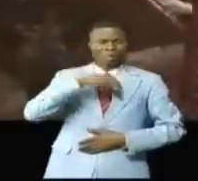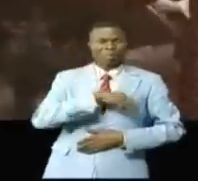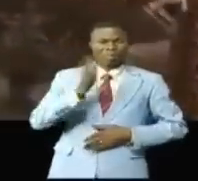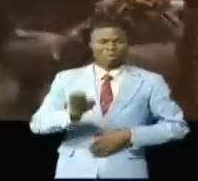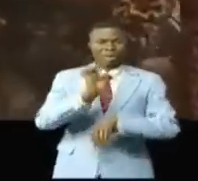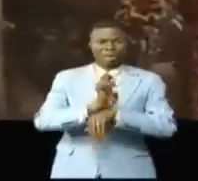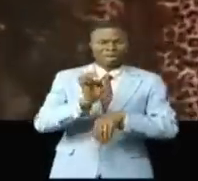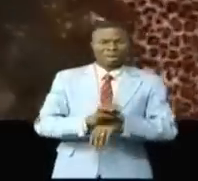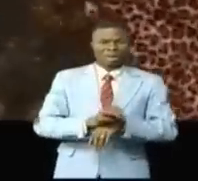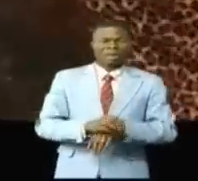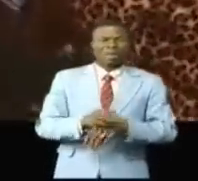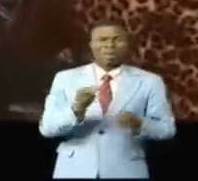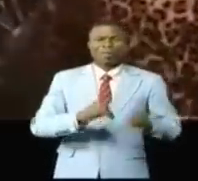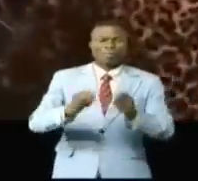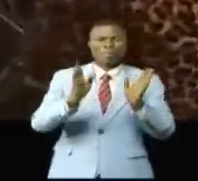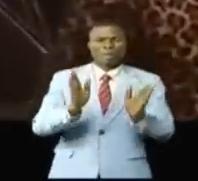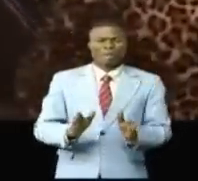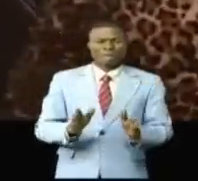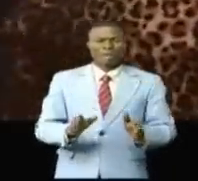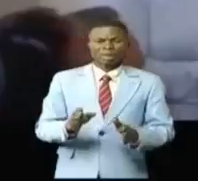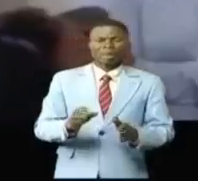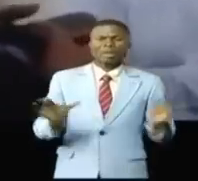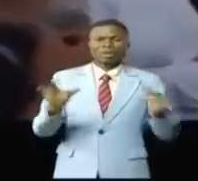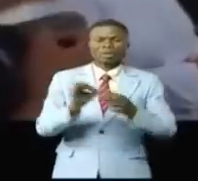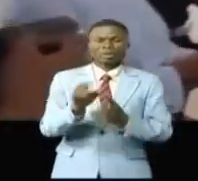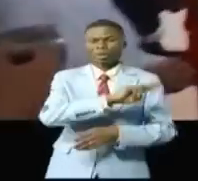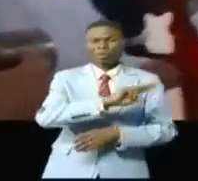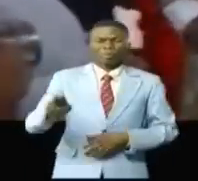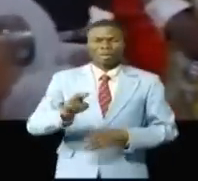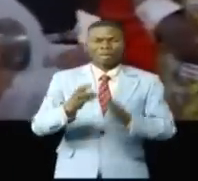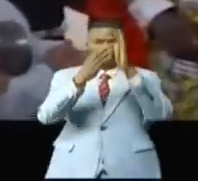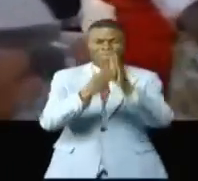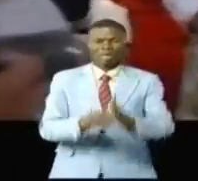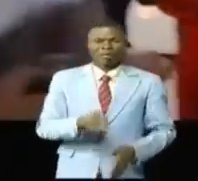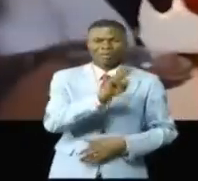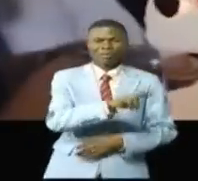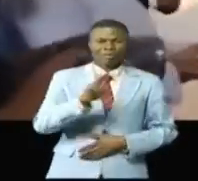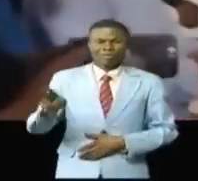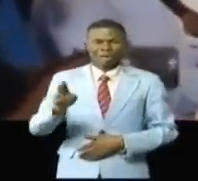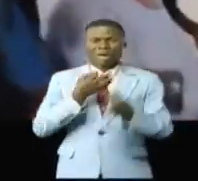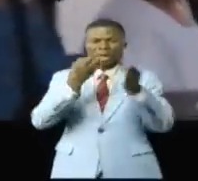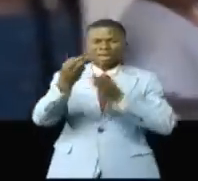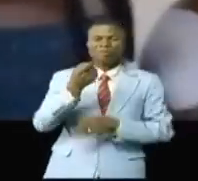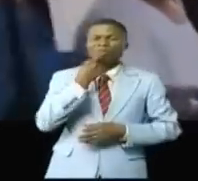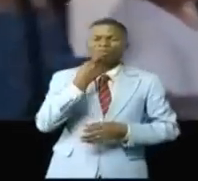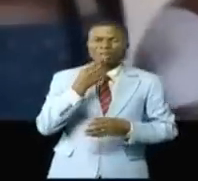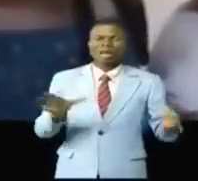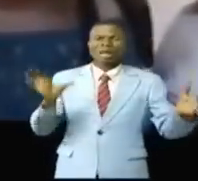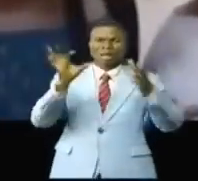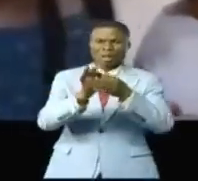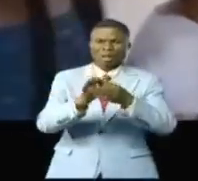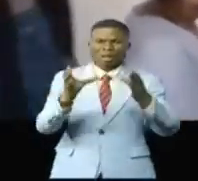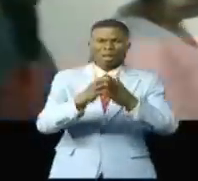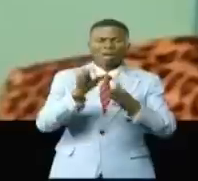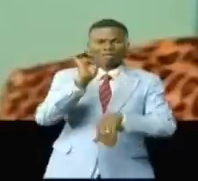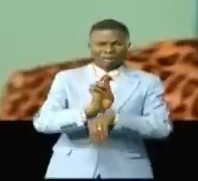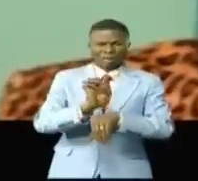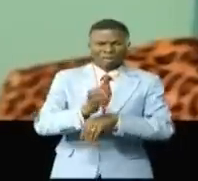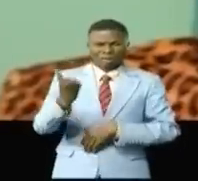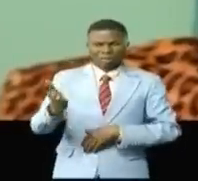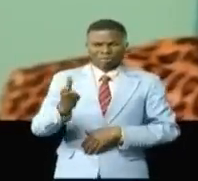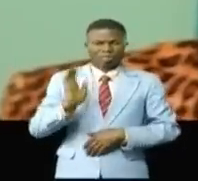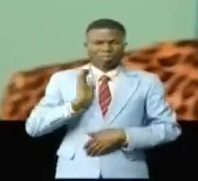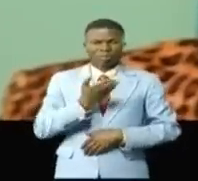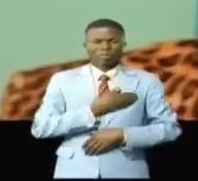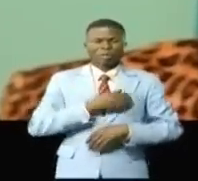l'Église méthodiste unie en 1922, de faire l'historique de leur alliance avec l'Église.